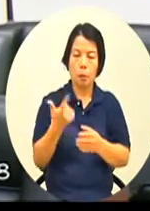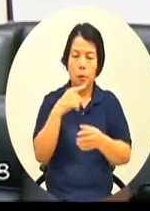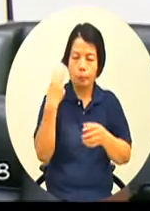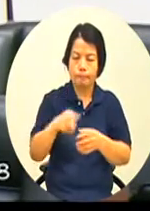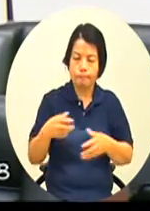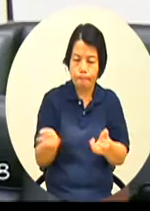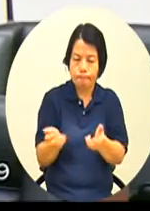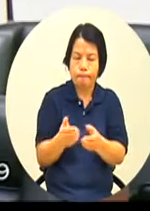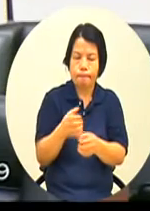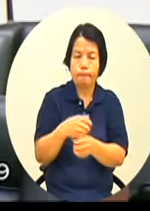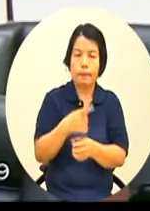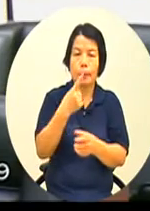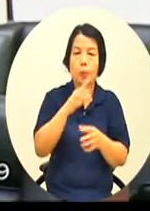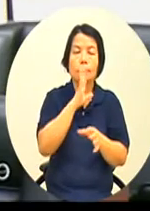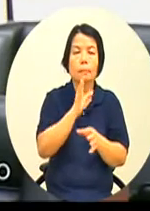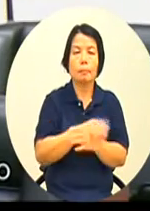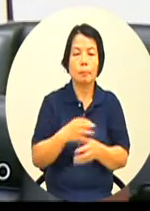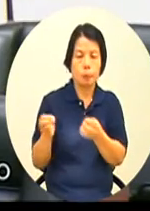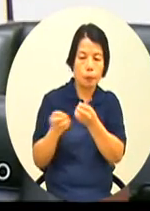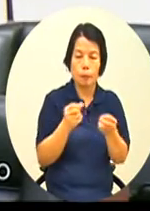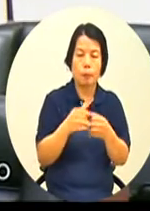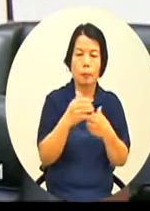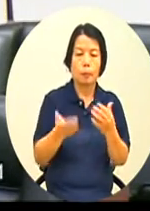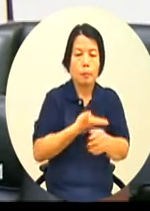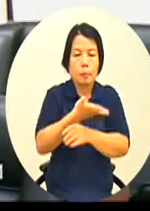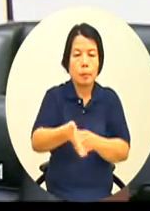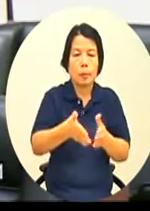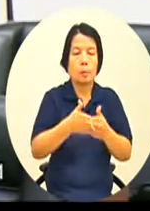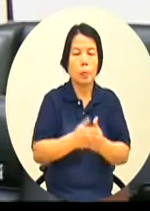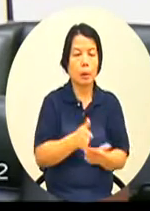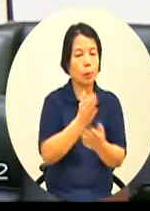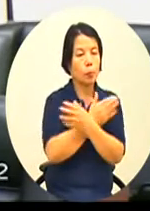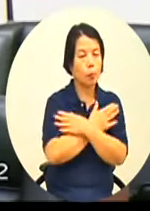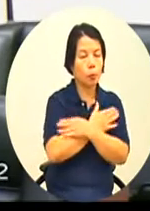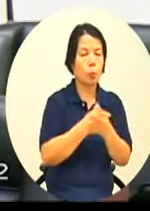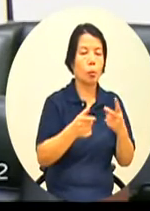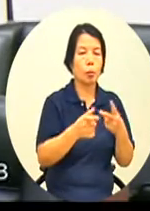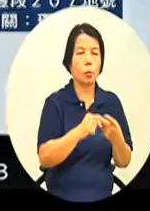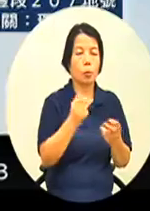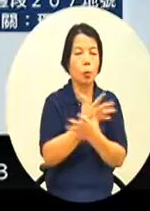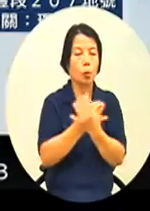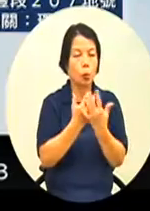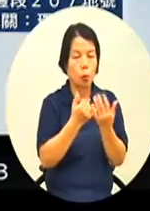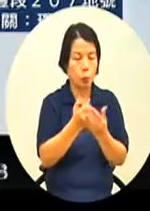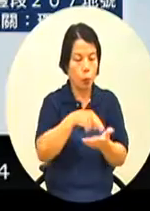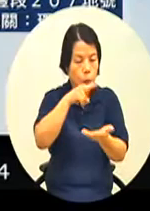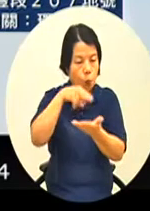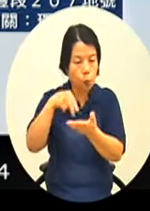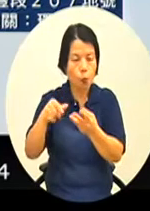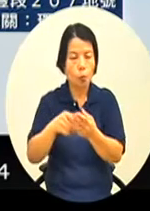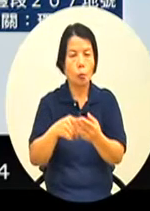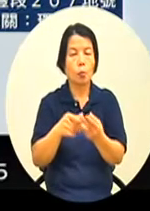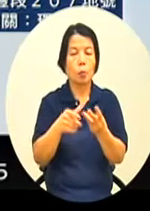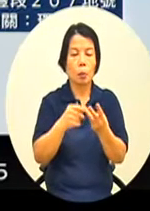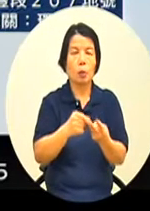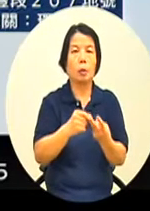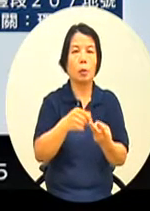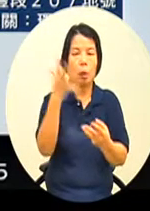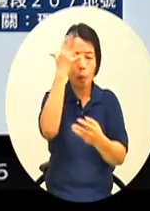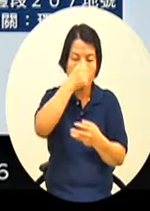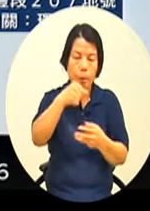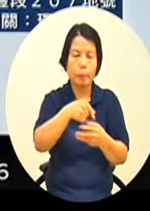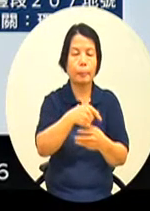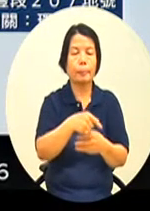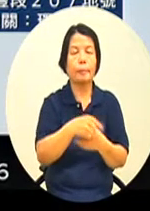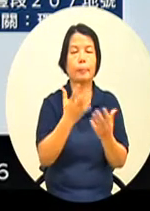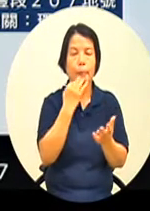做一个多功能社区可以兼顾乐活公托跟学生阅览空间的这个空间，那也期